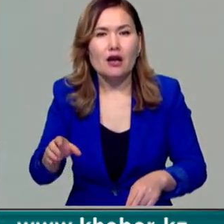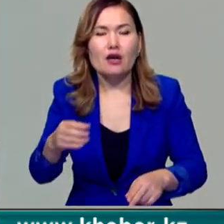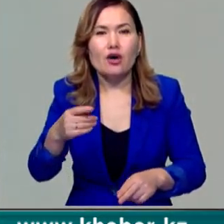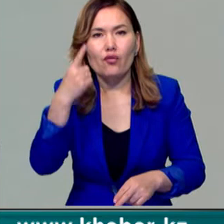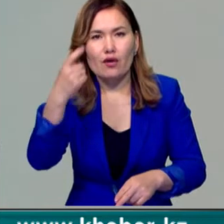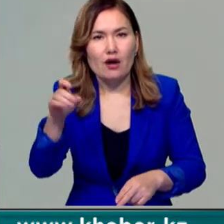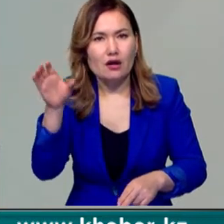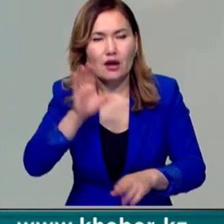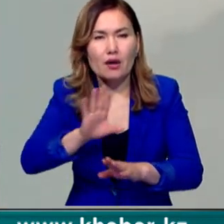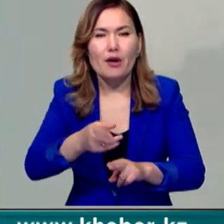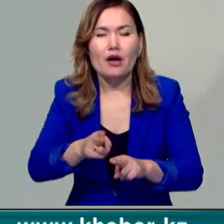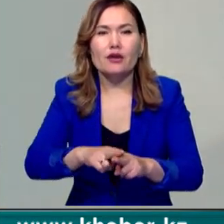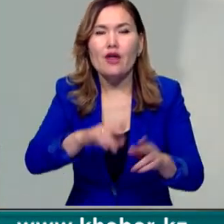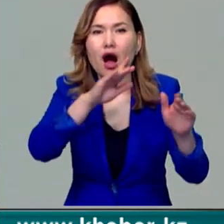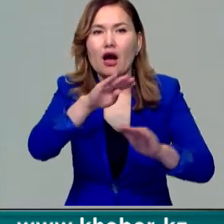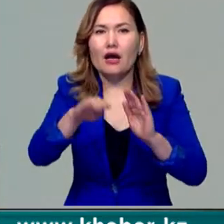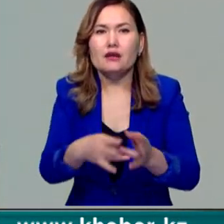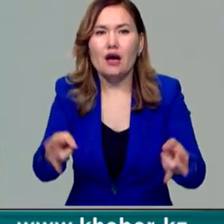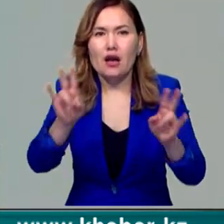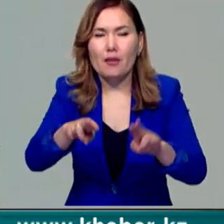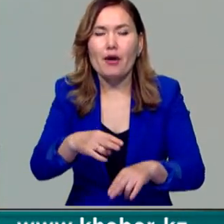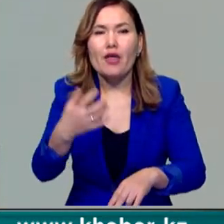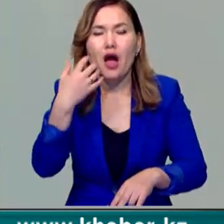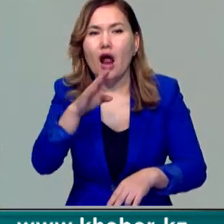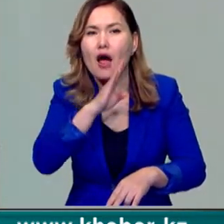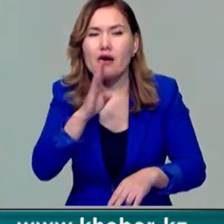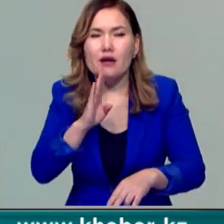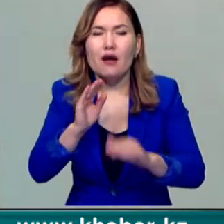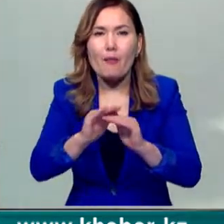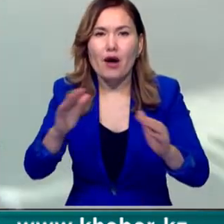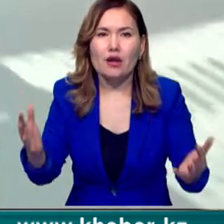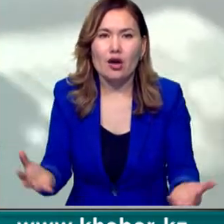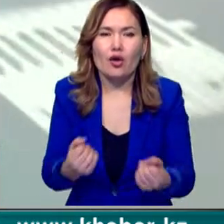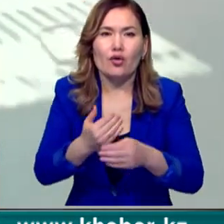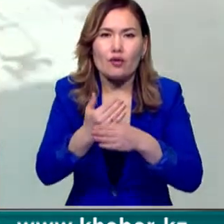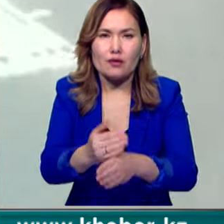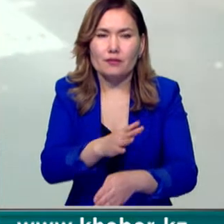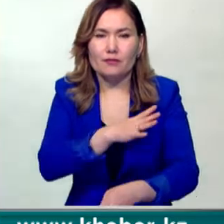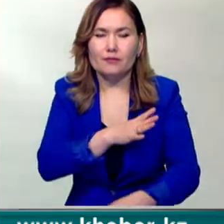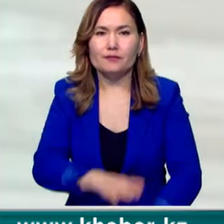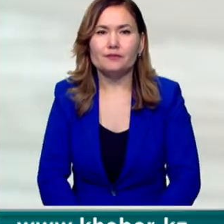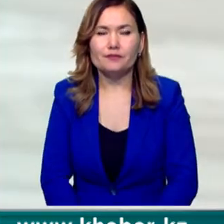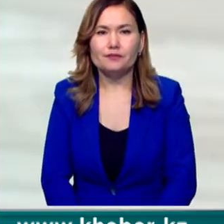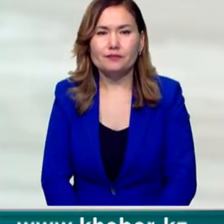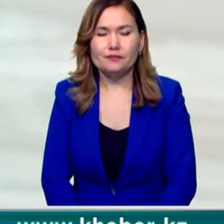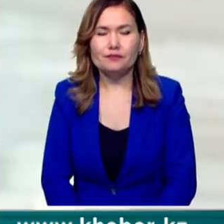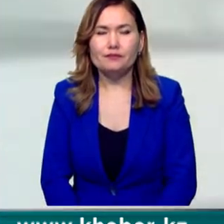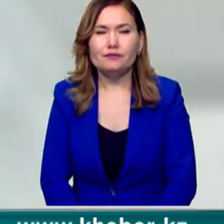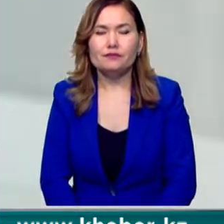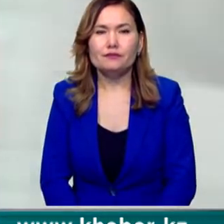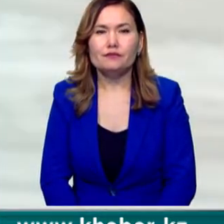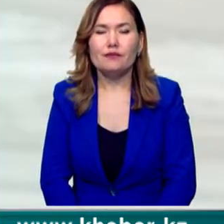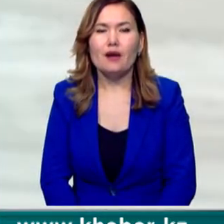Мәселен, Шахтской ауылы маңында жүкті әйел мен балалары құтқарылып, аман есен үйіне жеткізілді. Ғабит